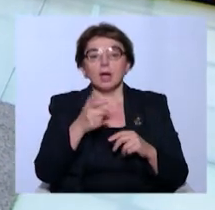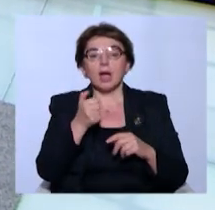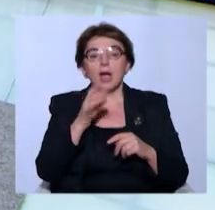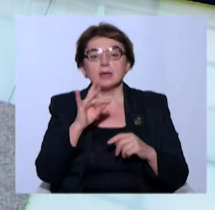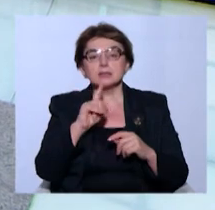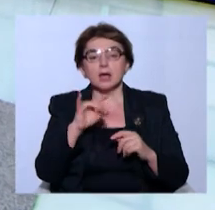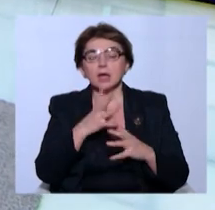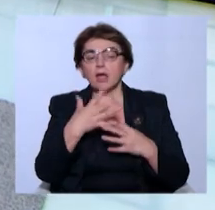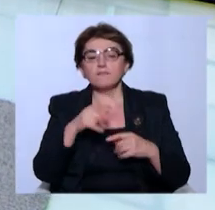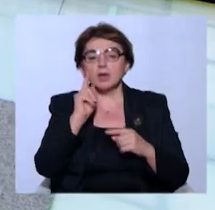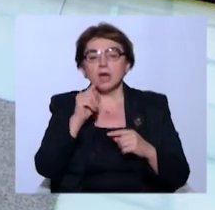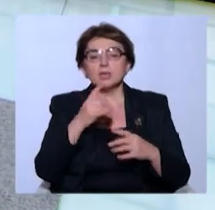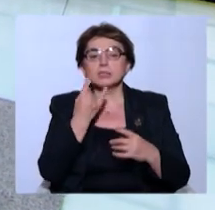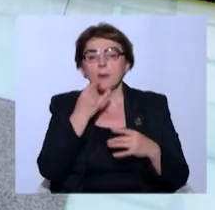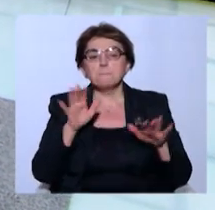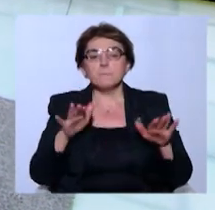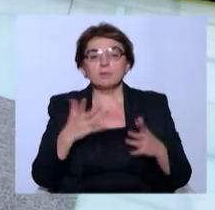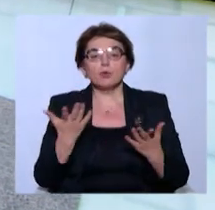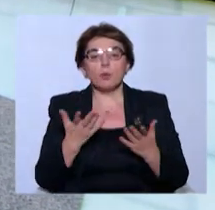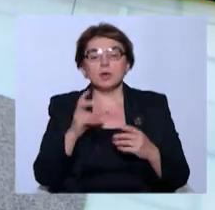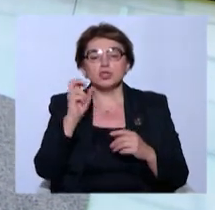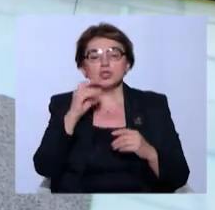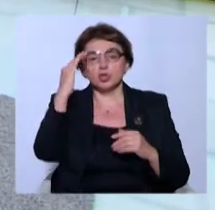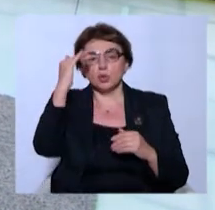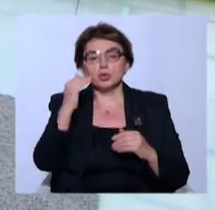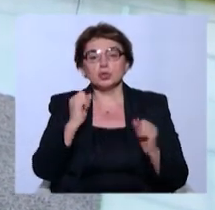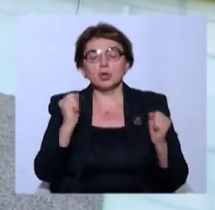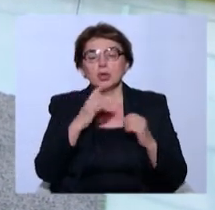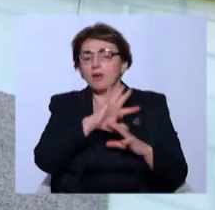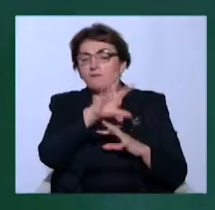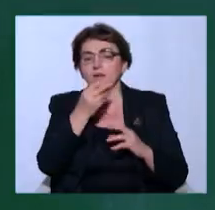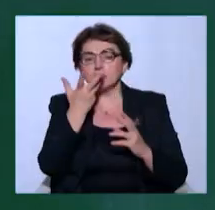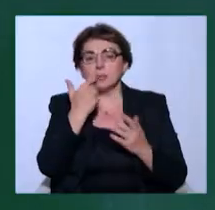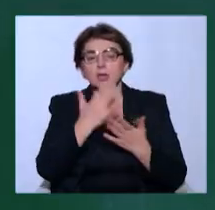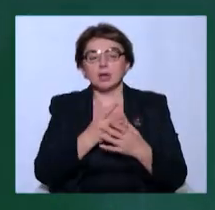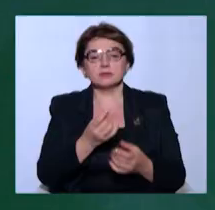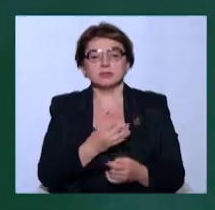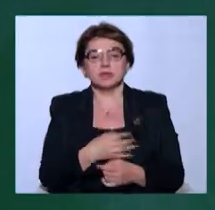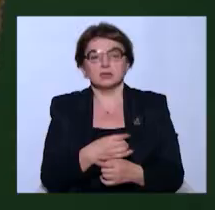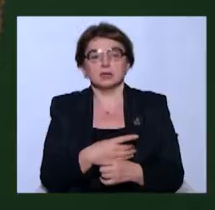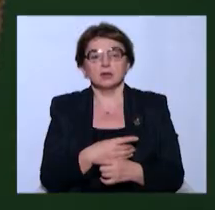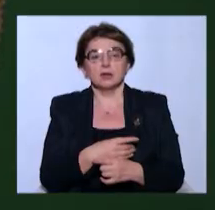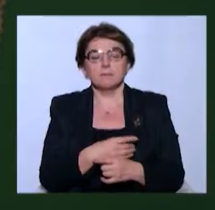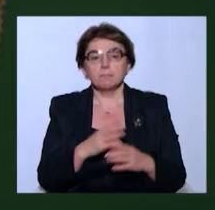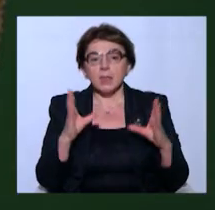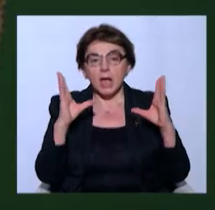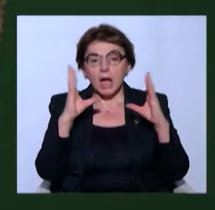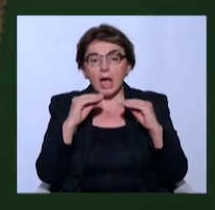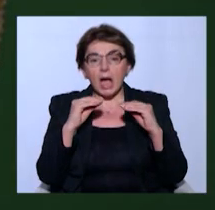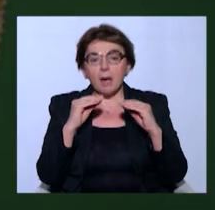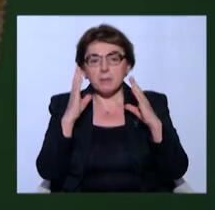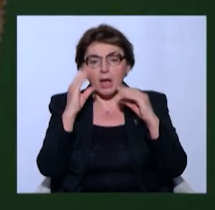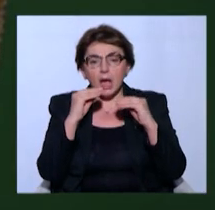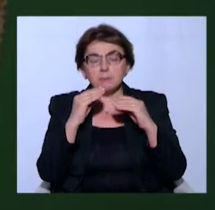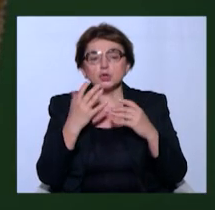ინდივიდს ახასიათებს ფერის სვლა. თქვენთვის ცნობილი ესეთი ქამელეონი, იმის დამიხედვით